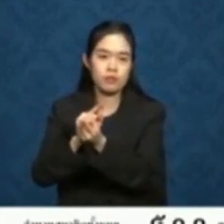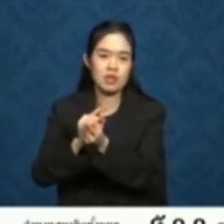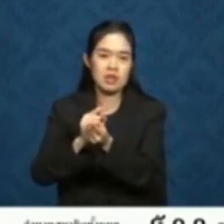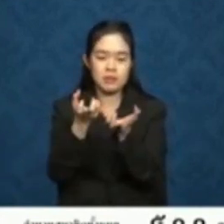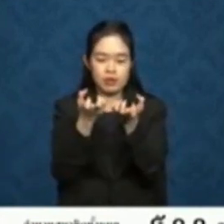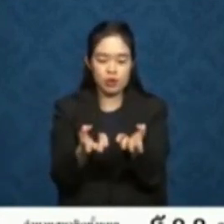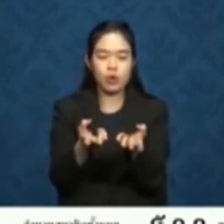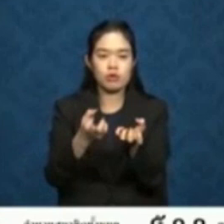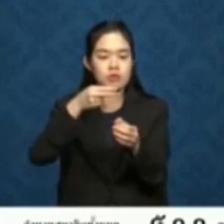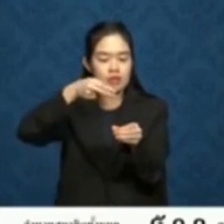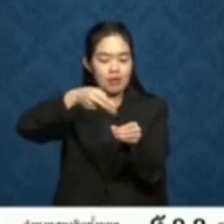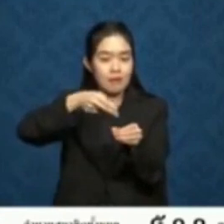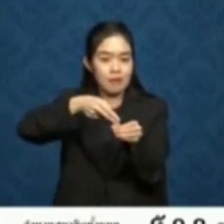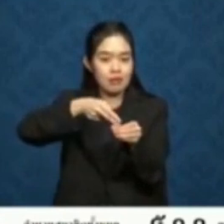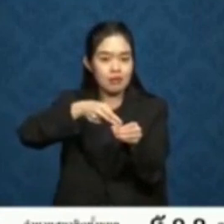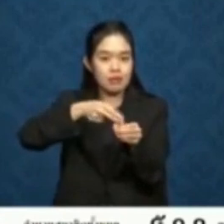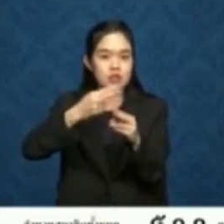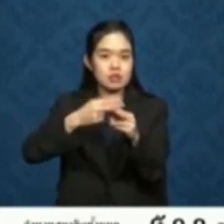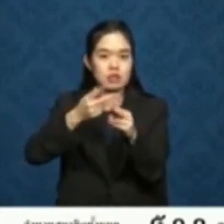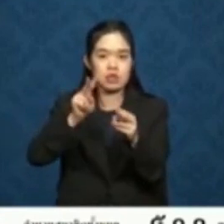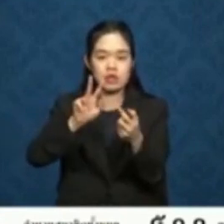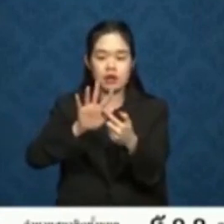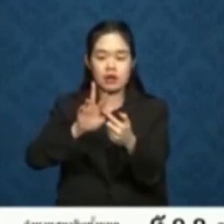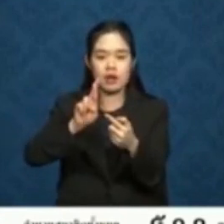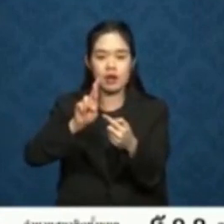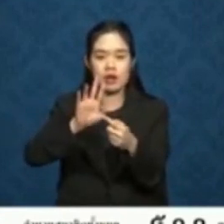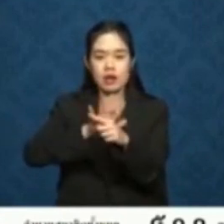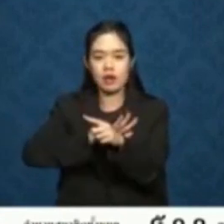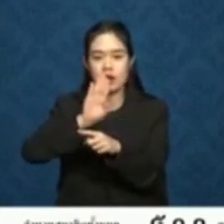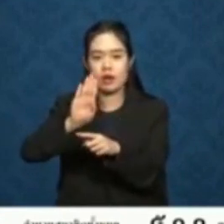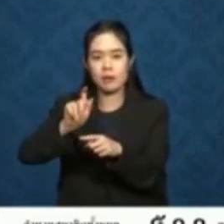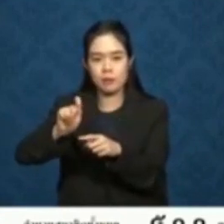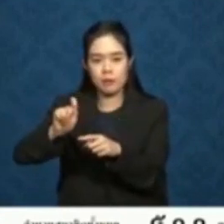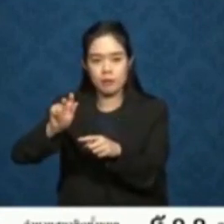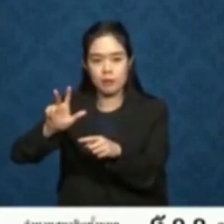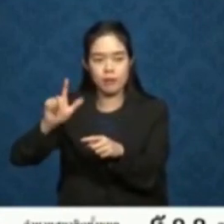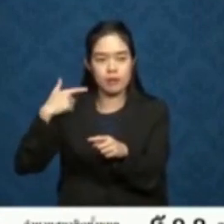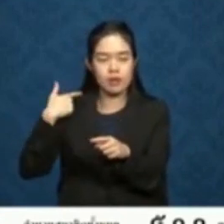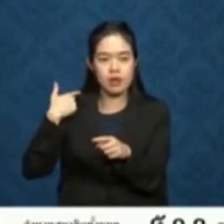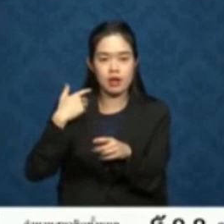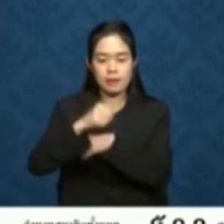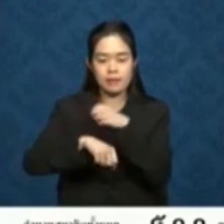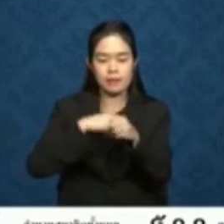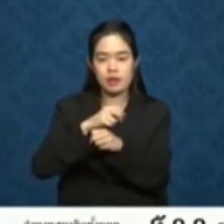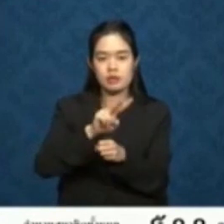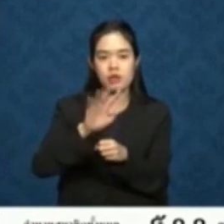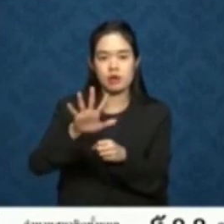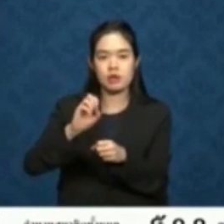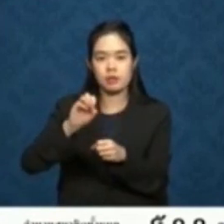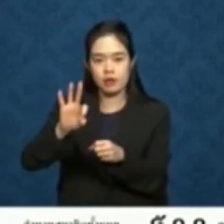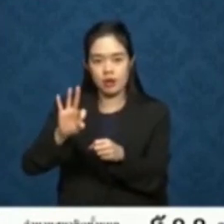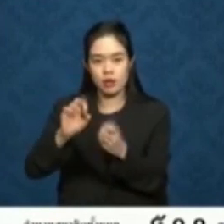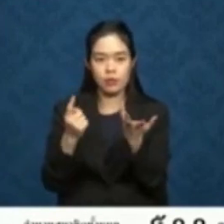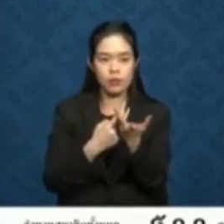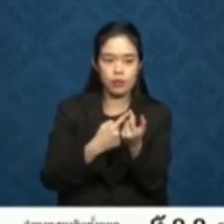ก้อนน้ำมันดินหรือที่เราเรียกว่าทาบอลอีก73ครั้งครับท่านประธานครับปี59 15ครั้ง60